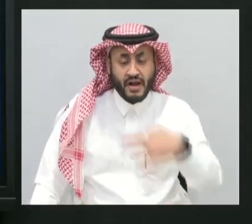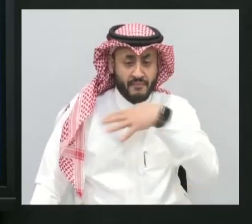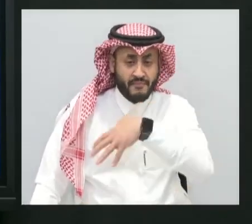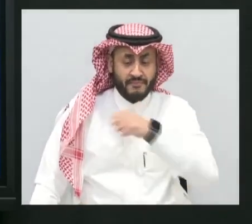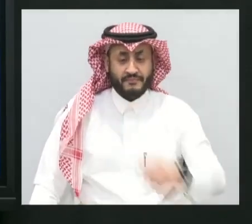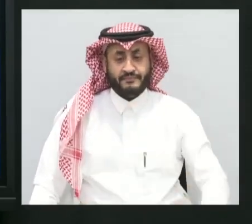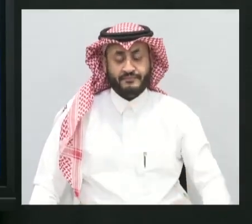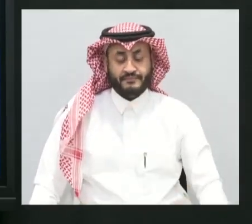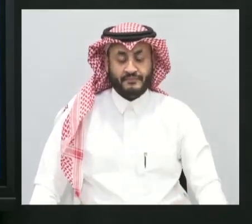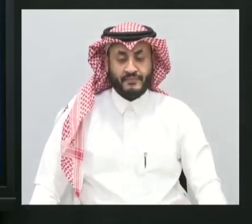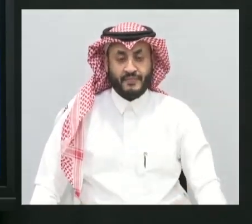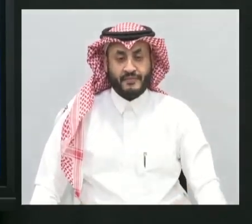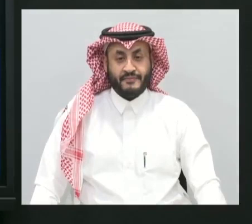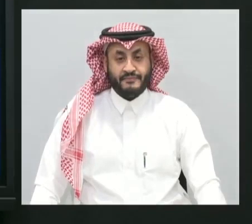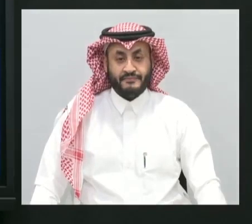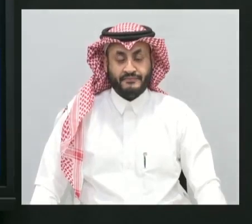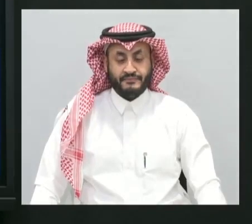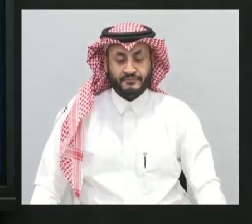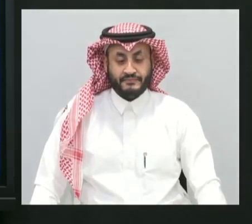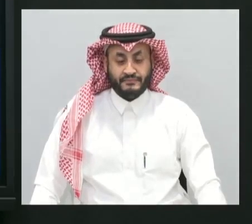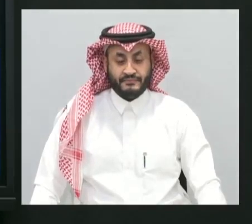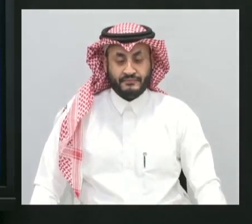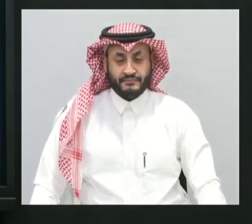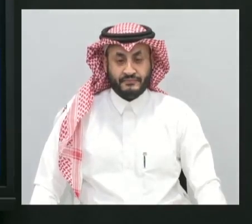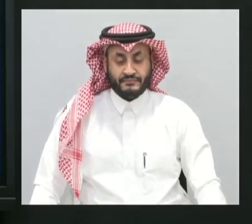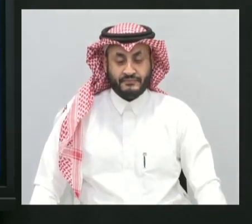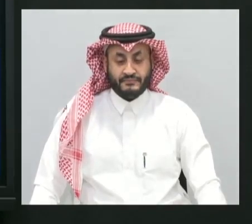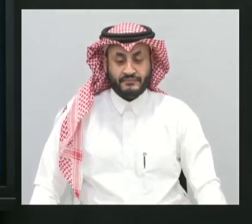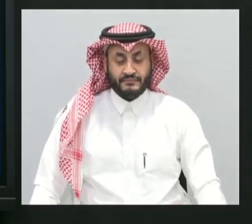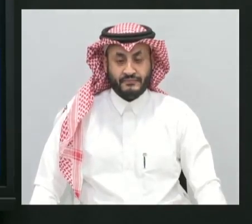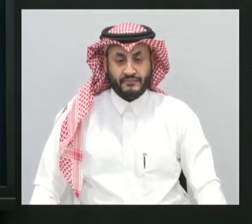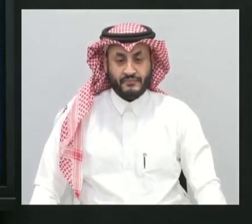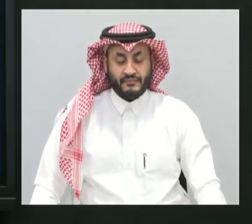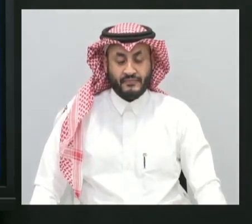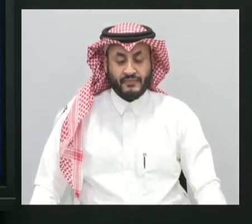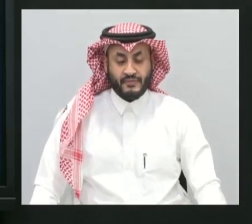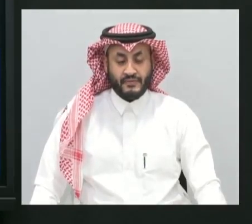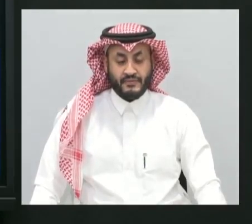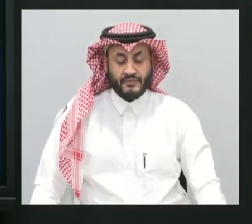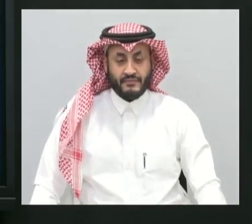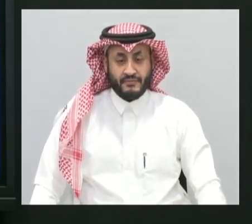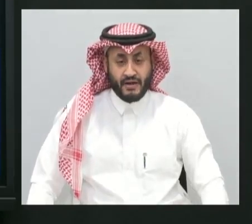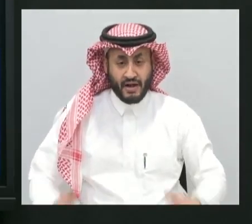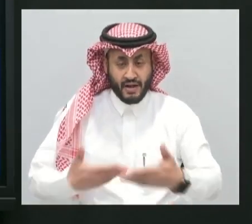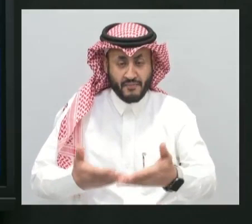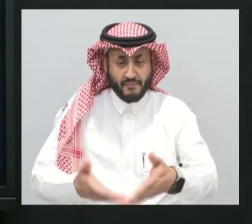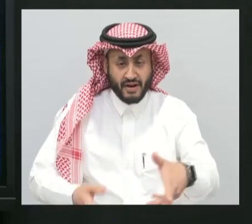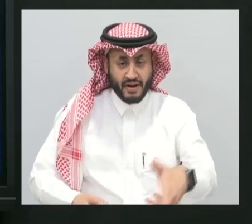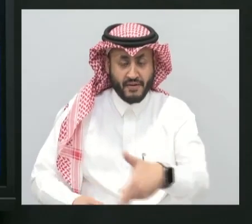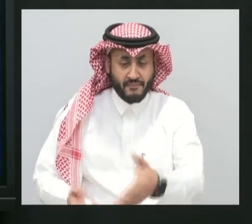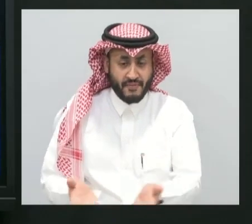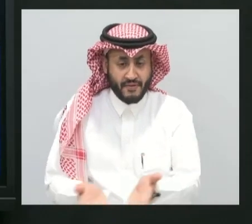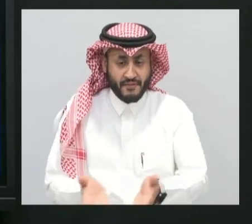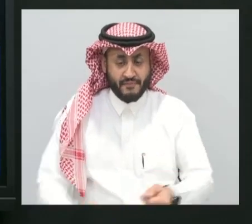عليه وعلى اله وصحبه افضل الصلاه واتم التسليم حياكم الله طلابنا